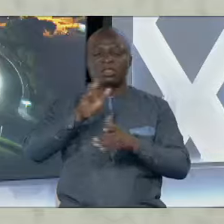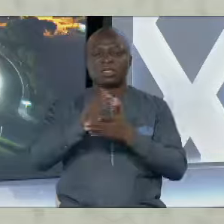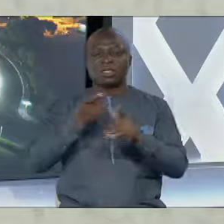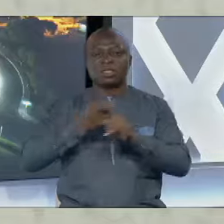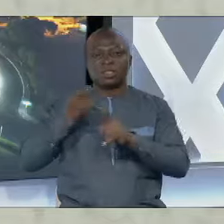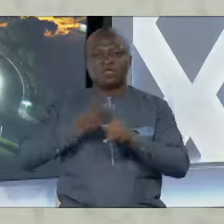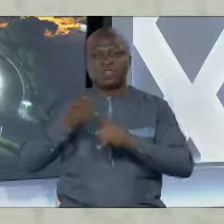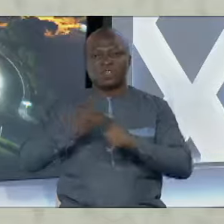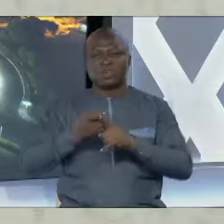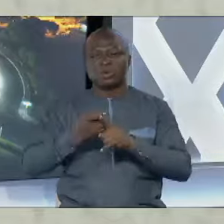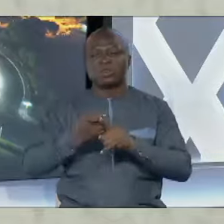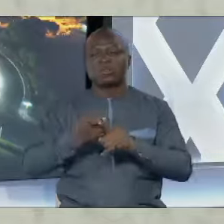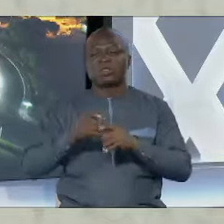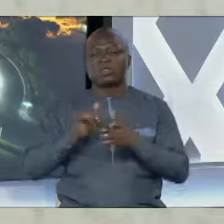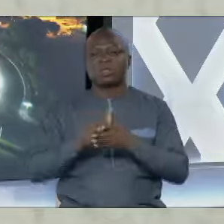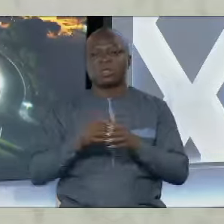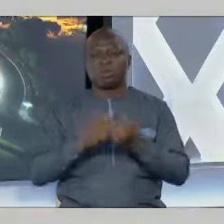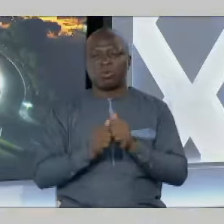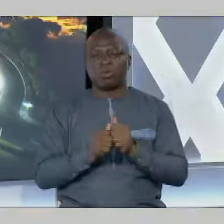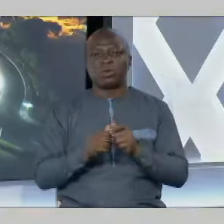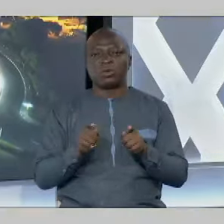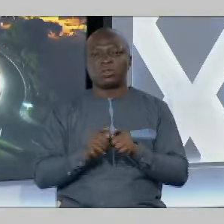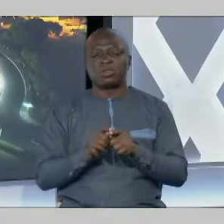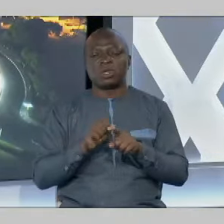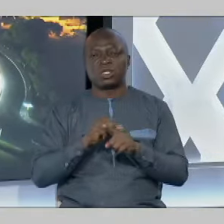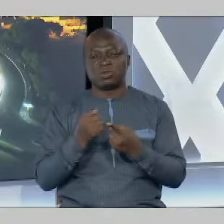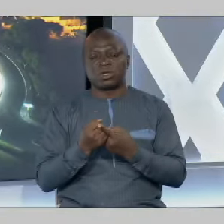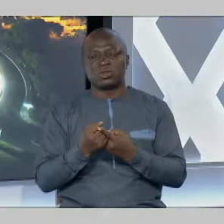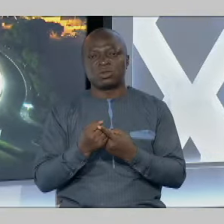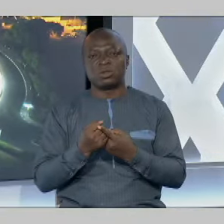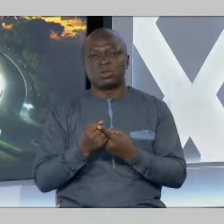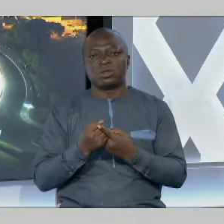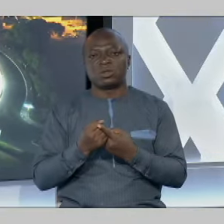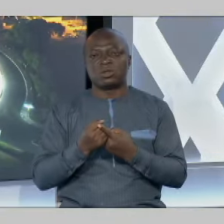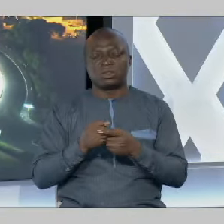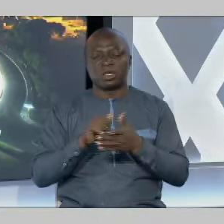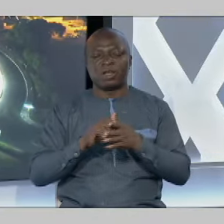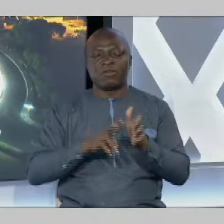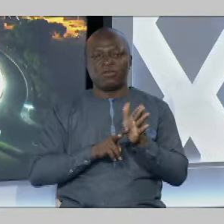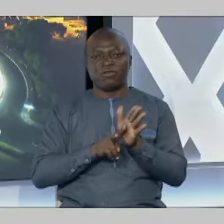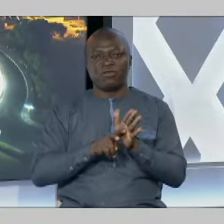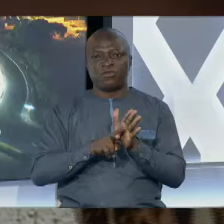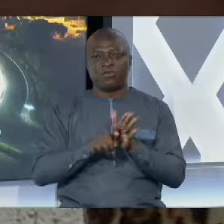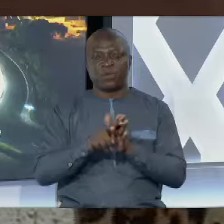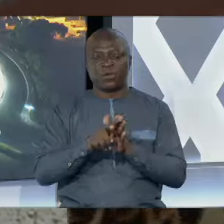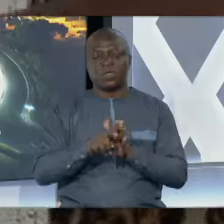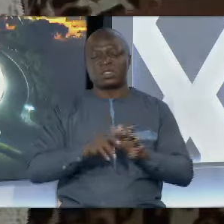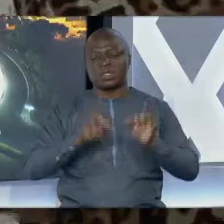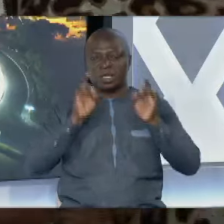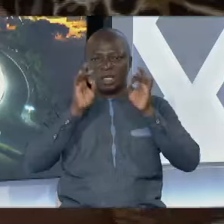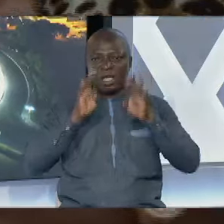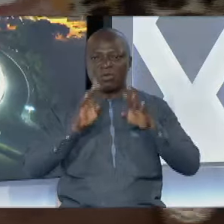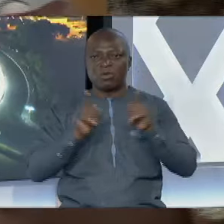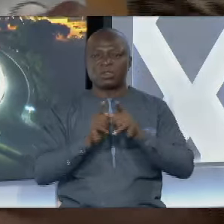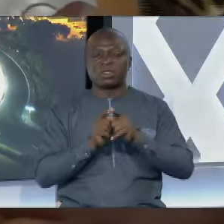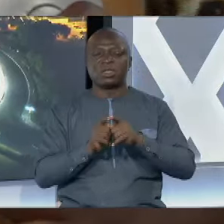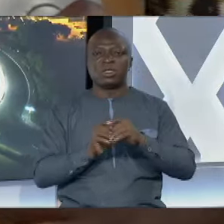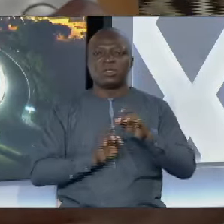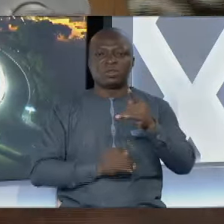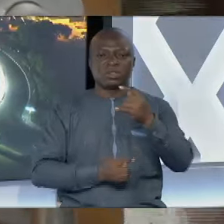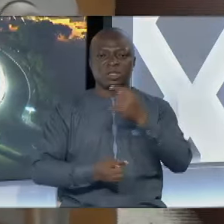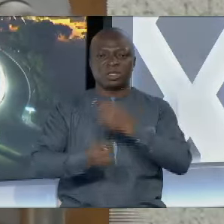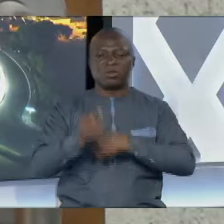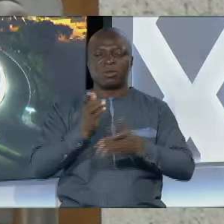virales, la cause la plus fréquente de l'état grippal. Ces virus grippaux peuvent se transmettre indirectement